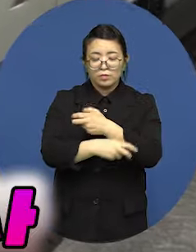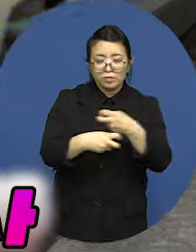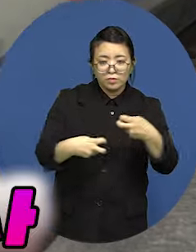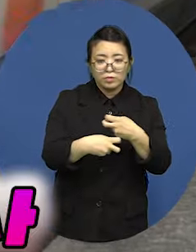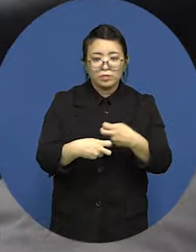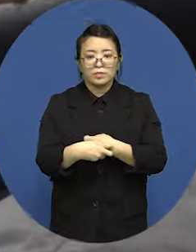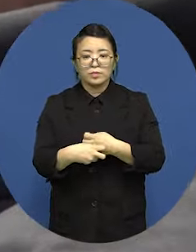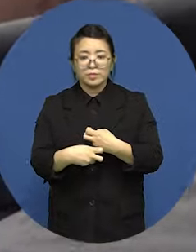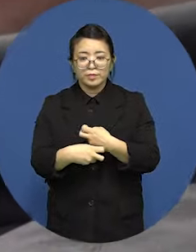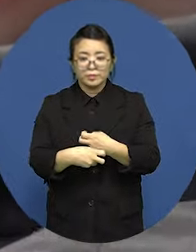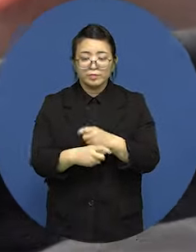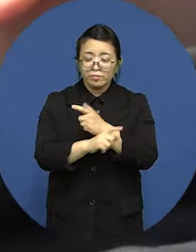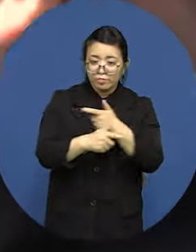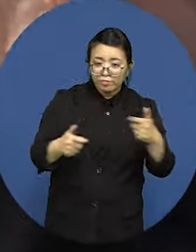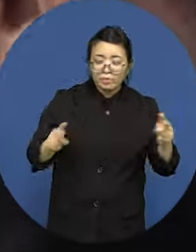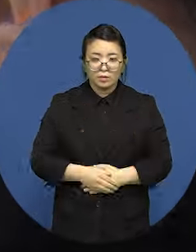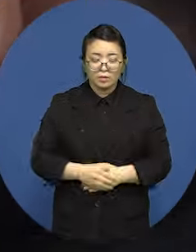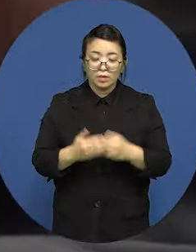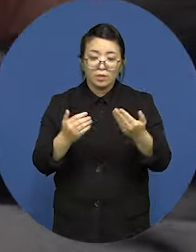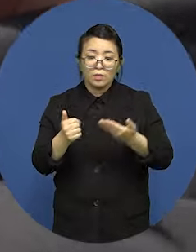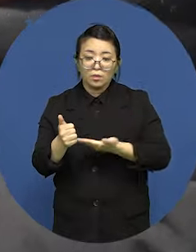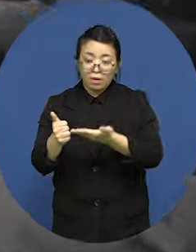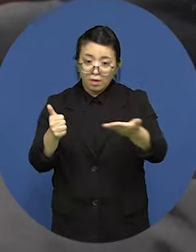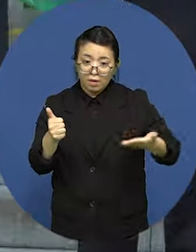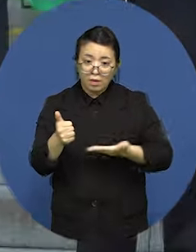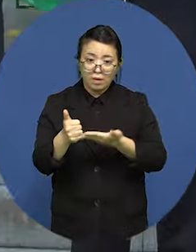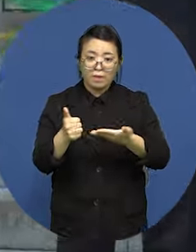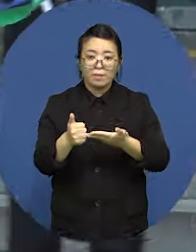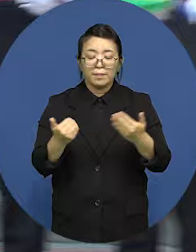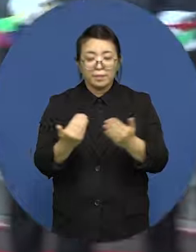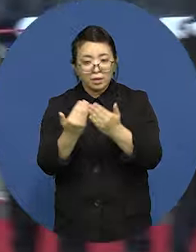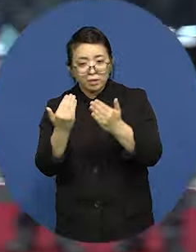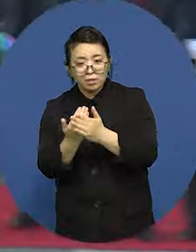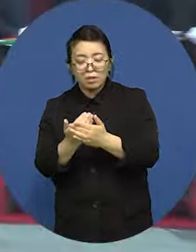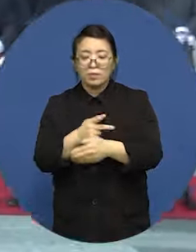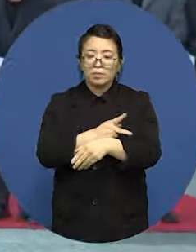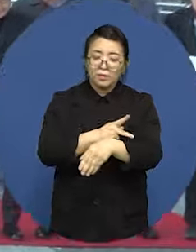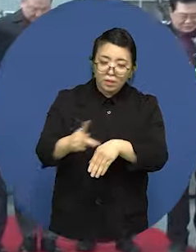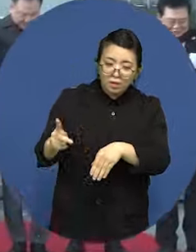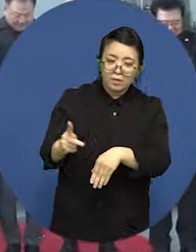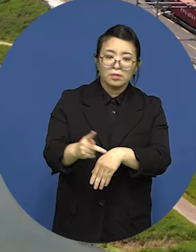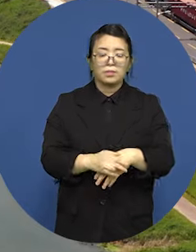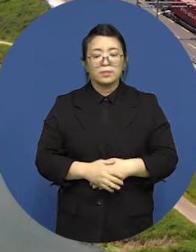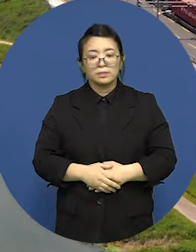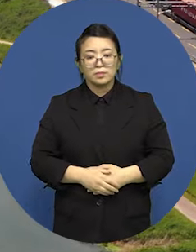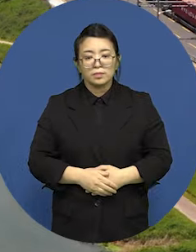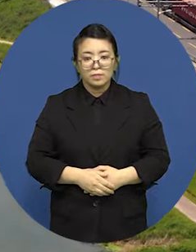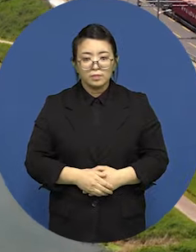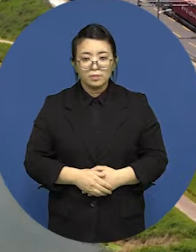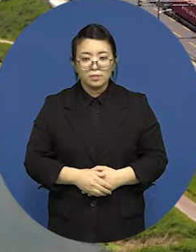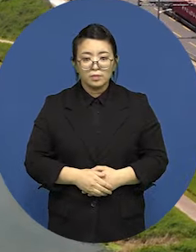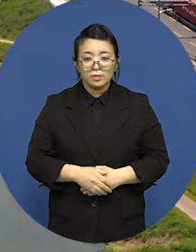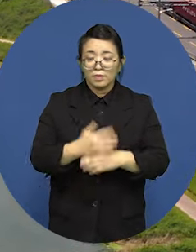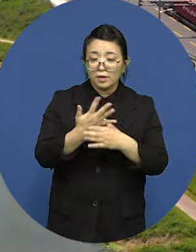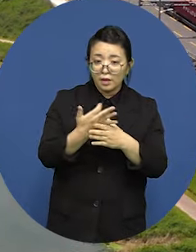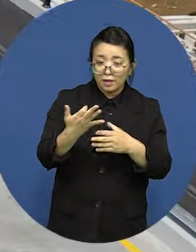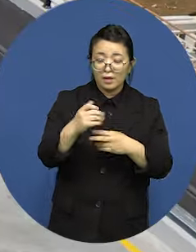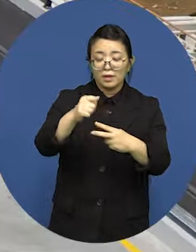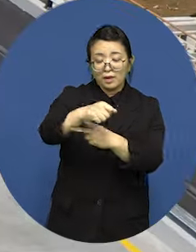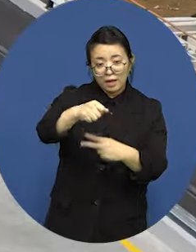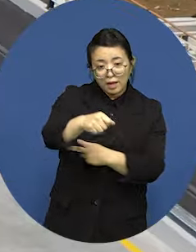있습니다. 해양강 르네상스 비전, 물금역 KTX 정차, 양산대교 개통 등 교통과